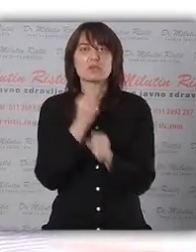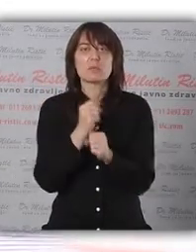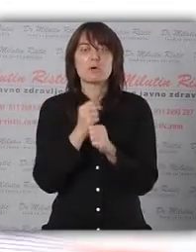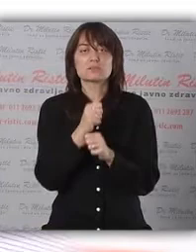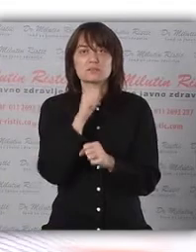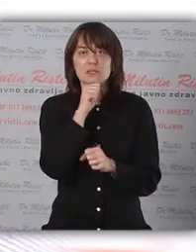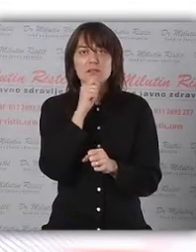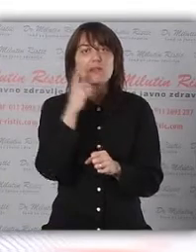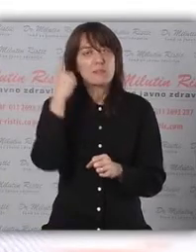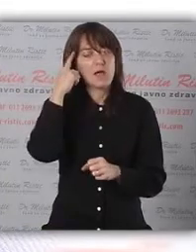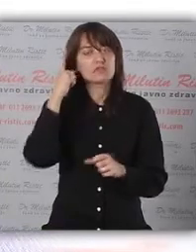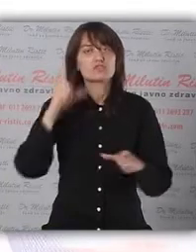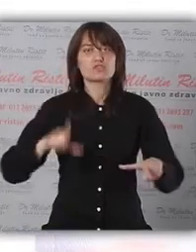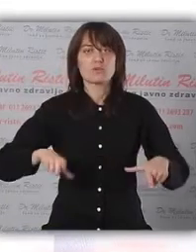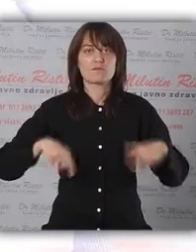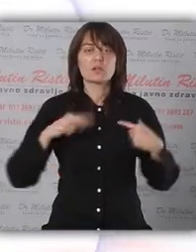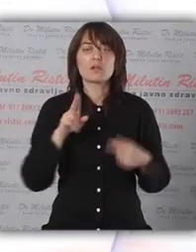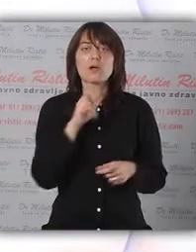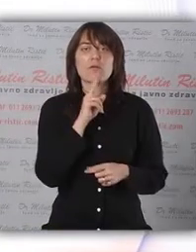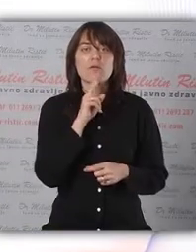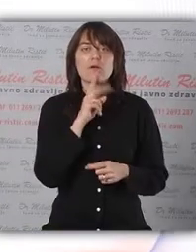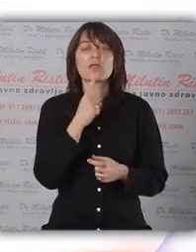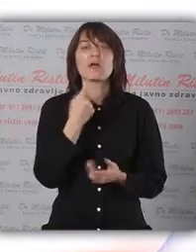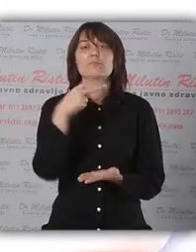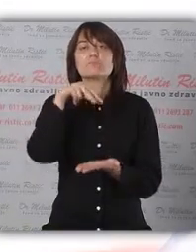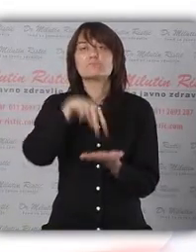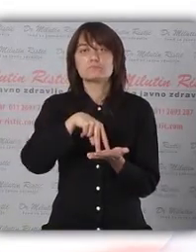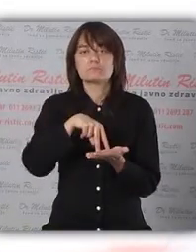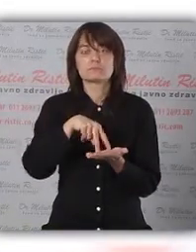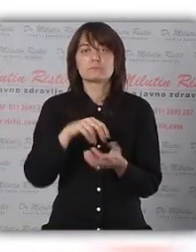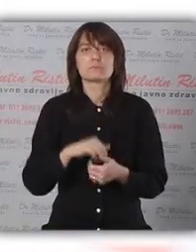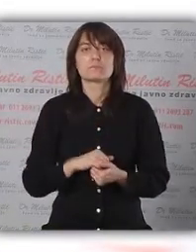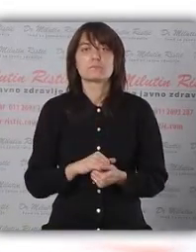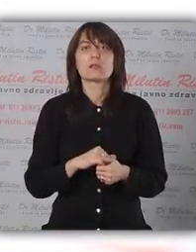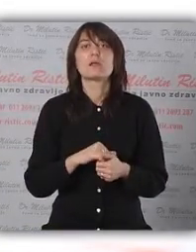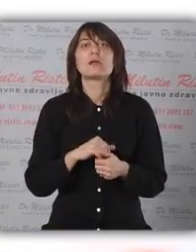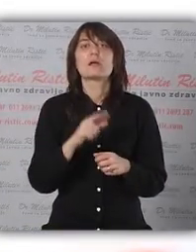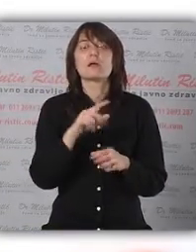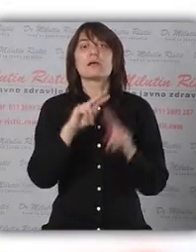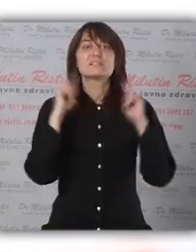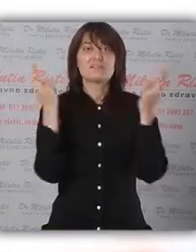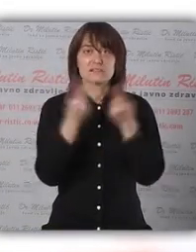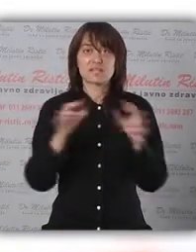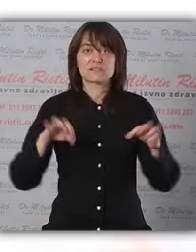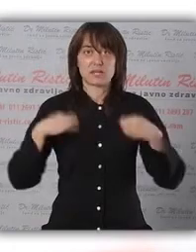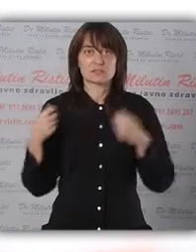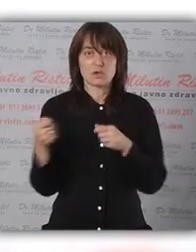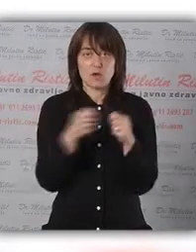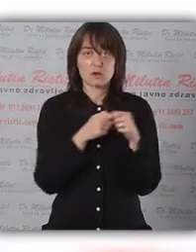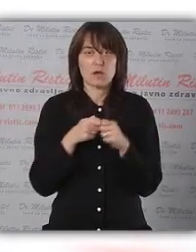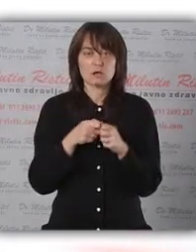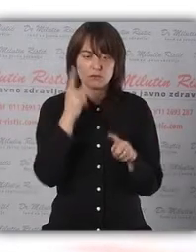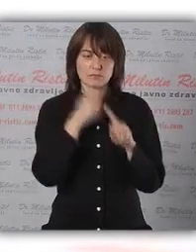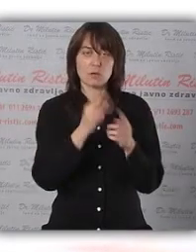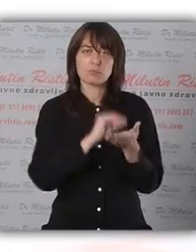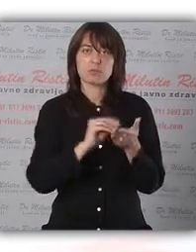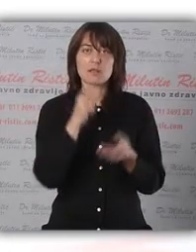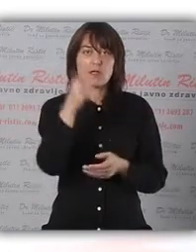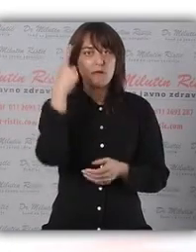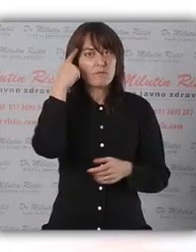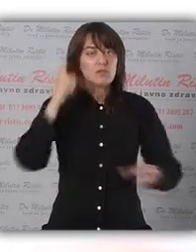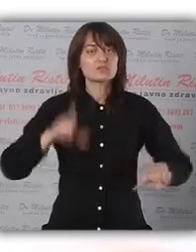poslove i na stil života koji je pretežno statičan. Svetska zdravstvena organizacija je